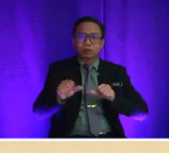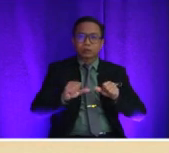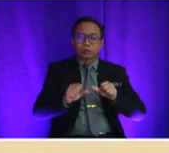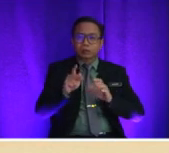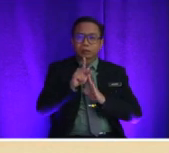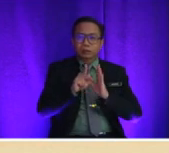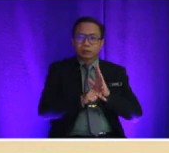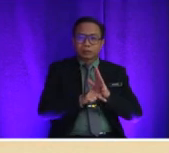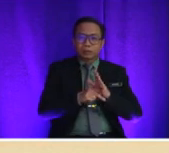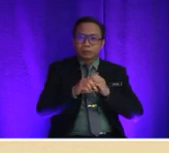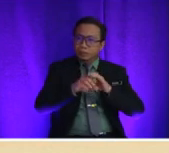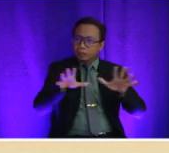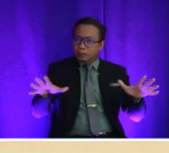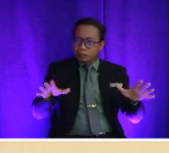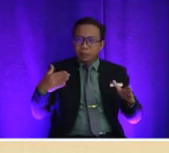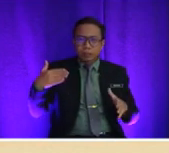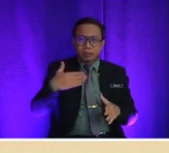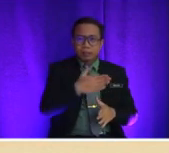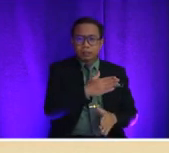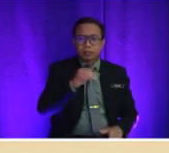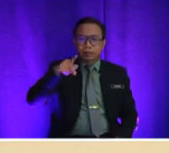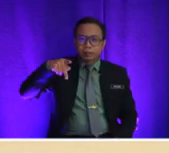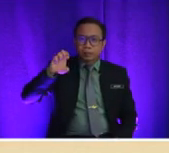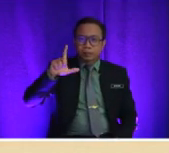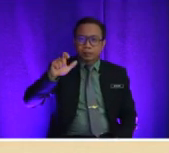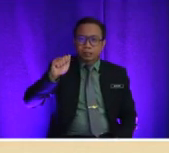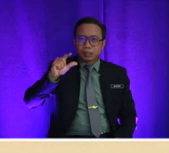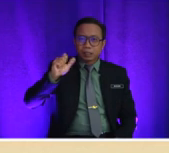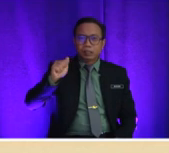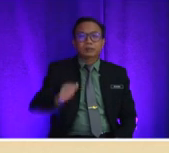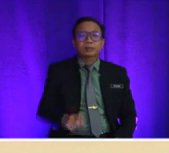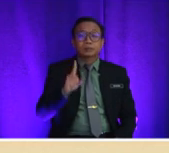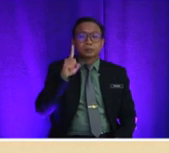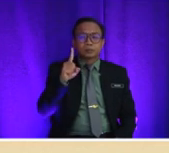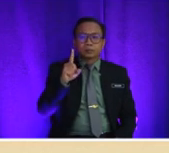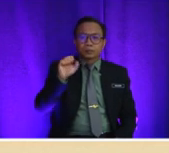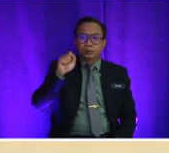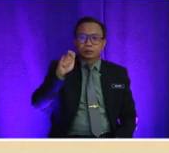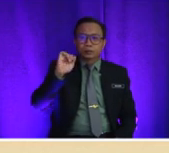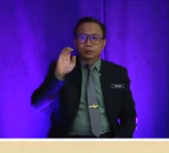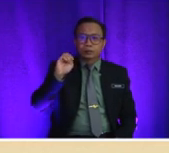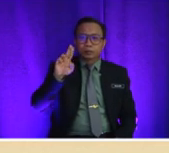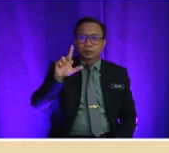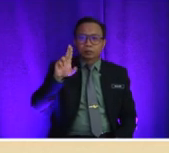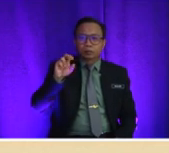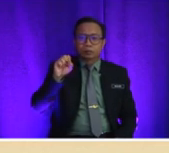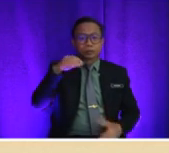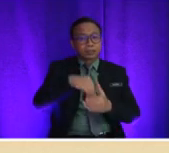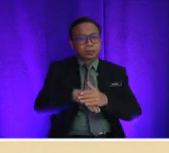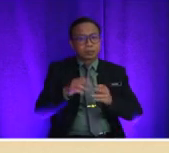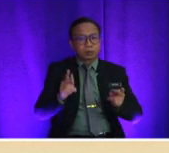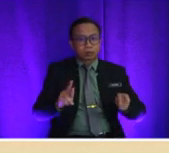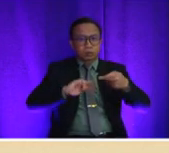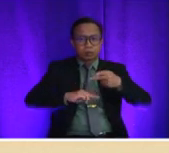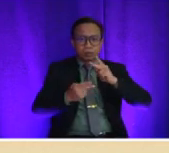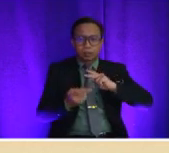pembiakan ikan plage Oke dia akan bagi satu dimana dalam kotak itu dia akan